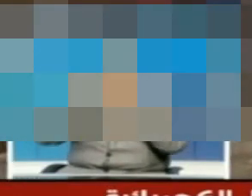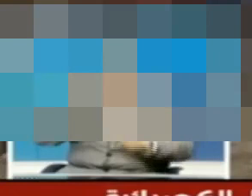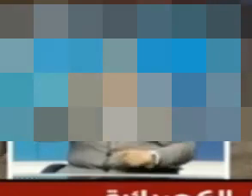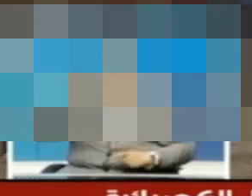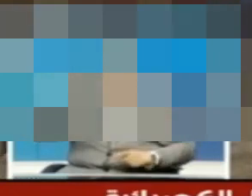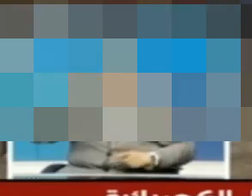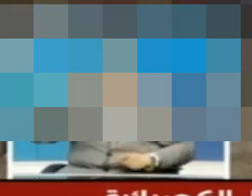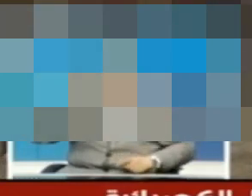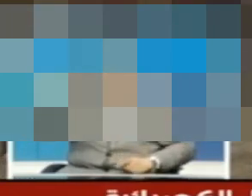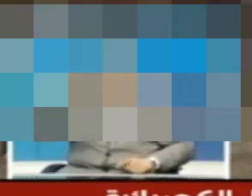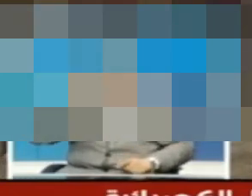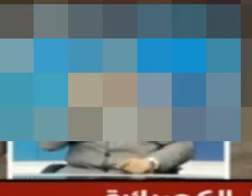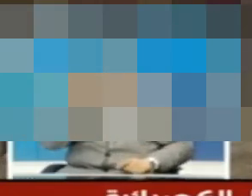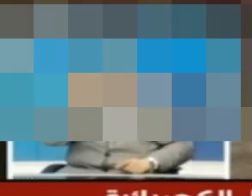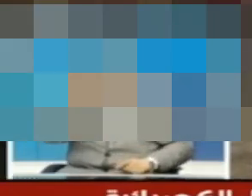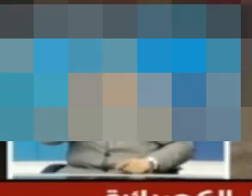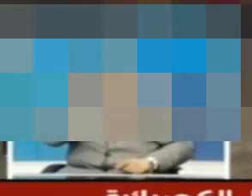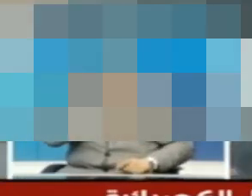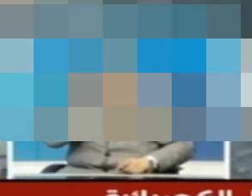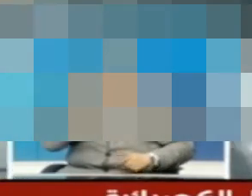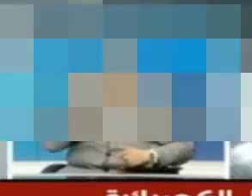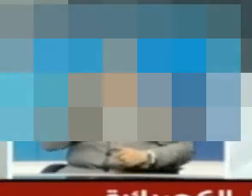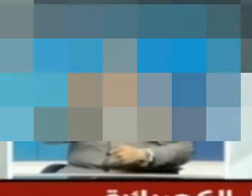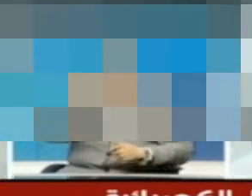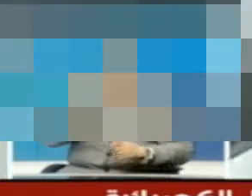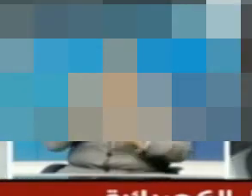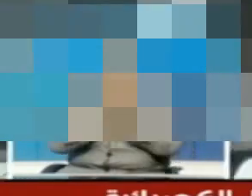الفلسطينية كونها آخر ملاذ لأكثر من